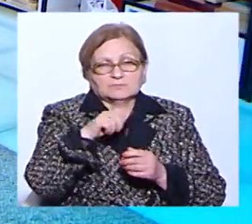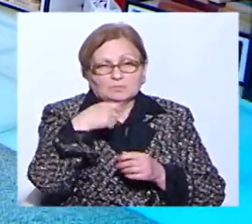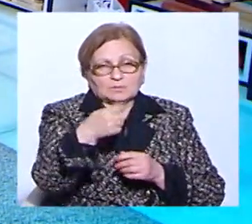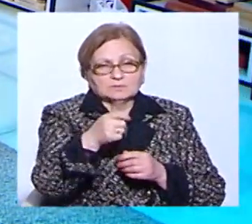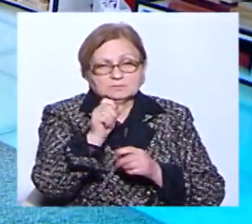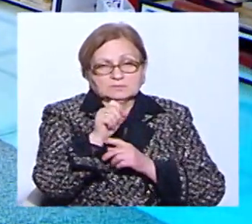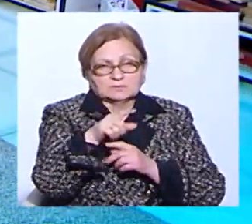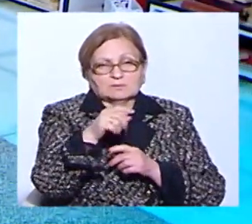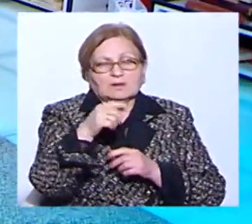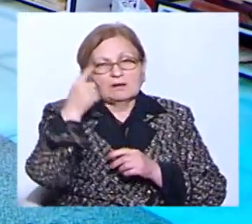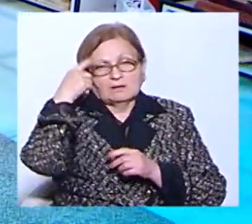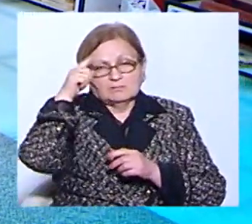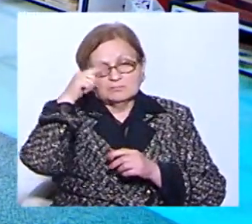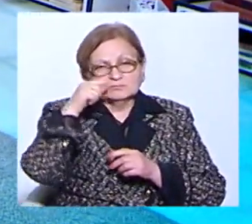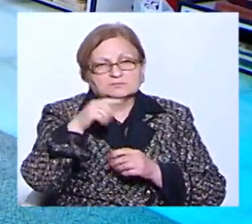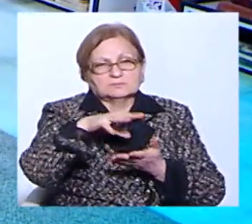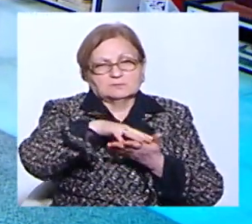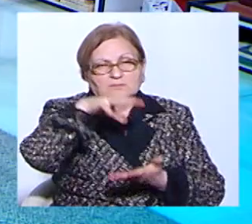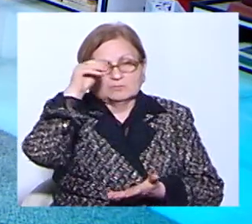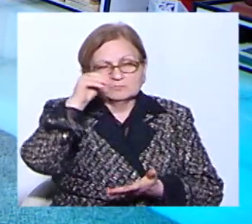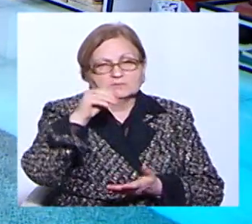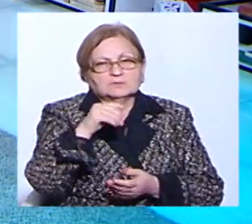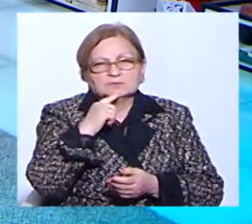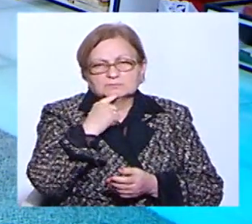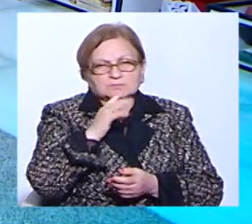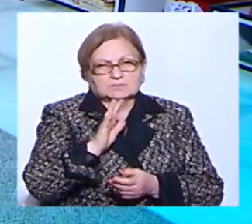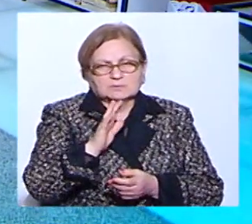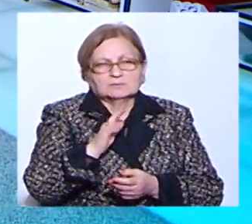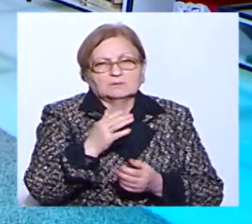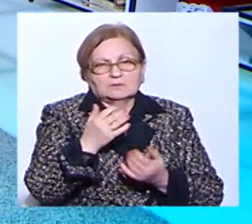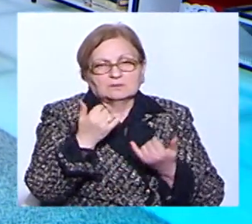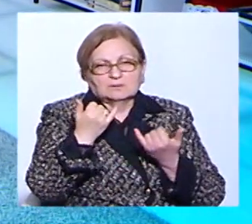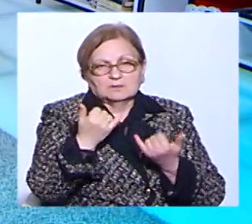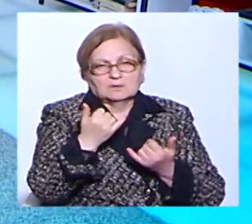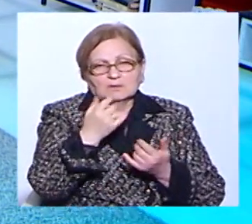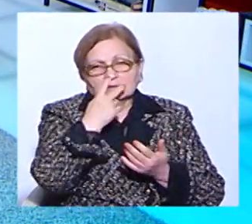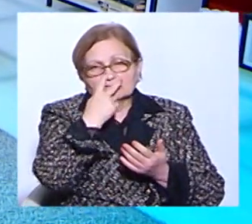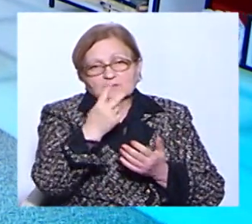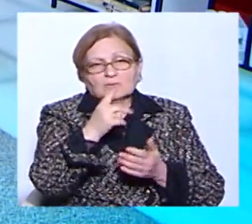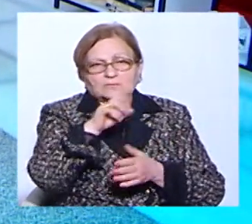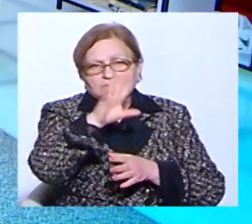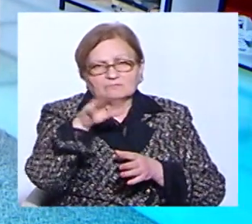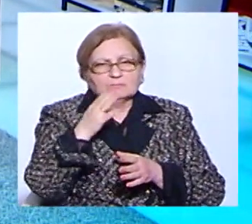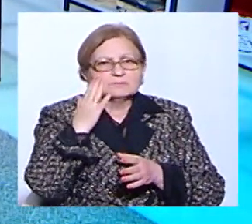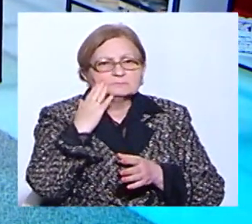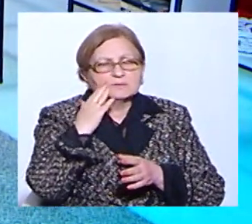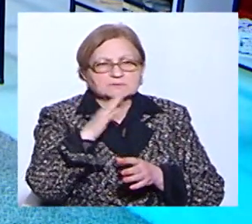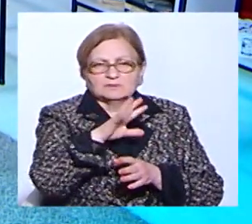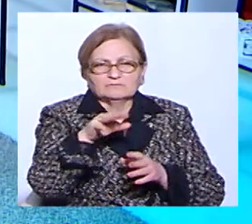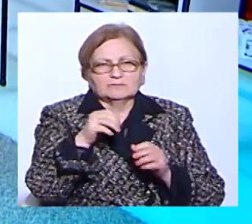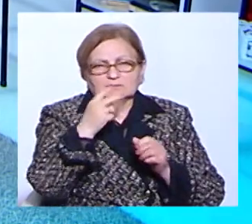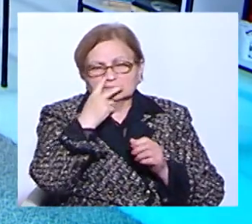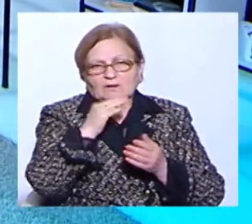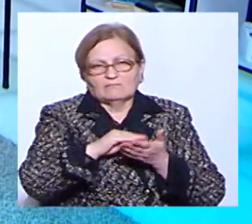ამოცანა პირამიდაზე. არ იყო რთული, ძირითად ასპექტებს ეხებოდა, მაგრამ დავრწმუნდეთ, რომ ყველაფერი რიგზეა და დავრწმუნდება, რომ ყველამ გააკეთეთ, მაგრამ